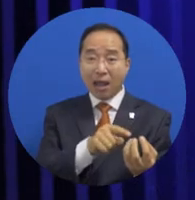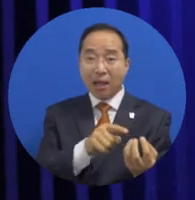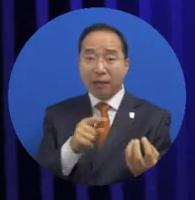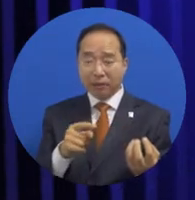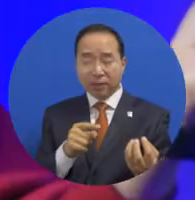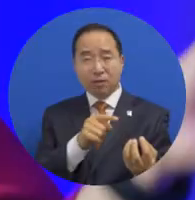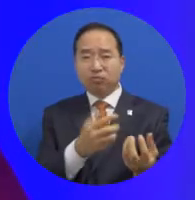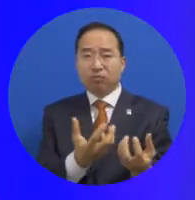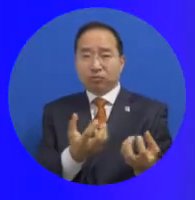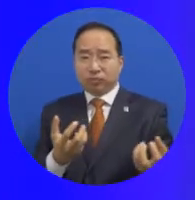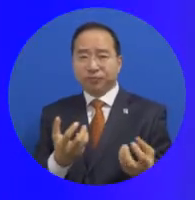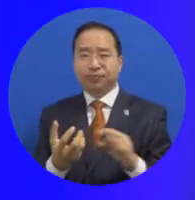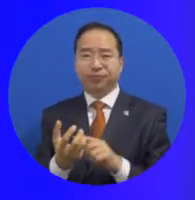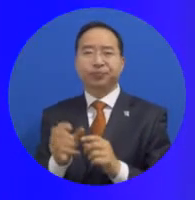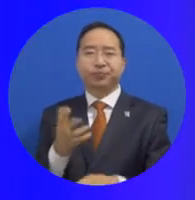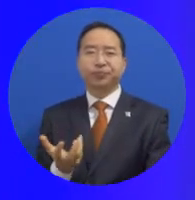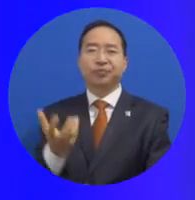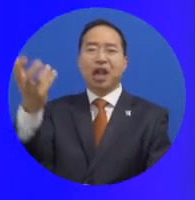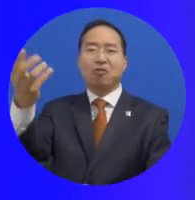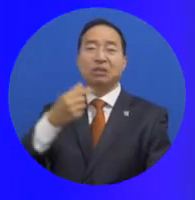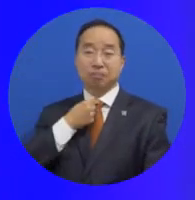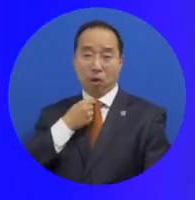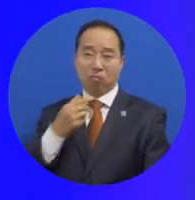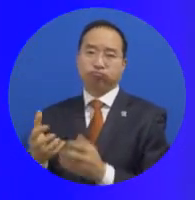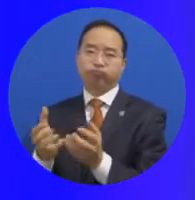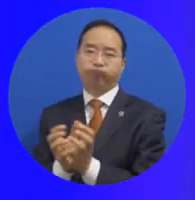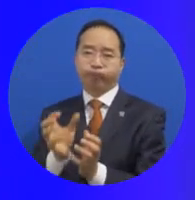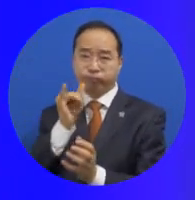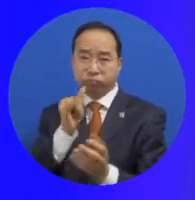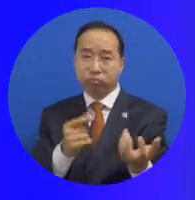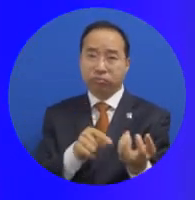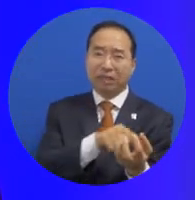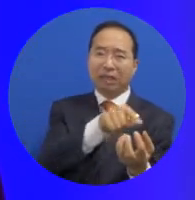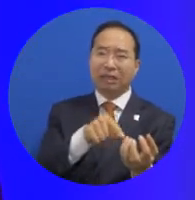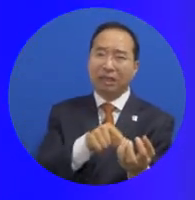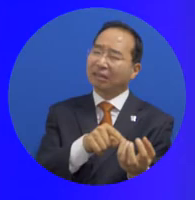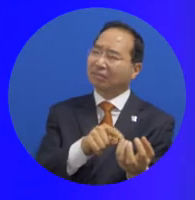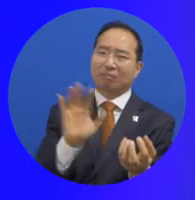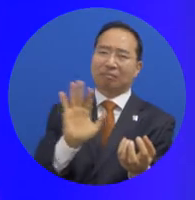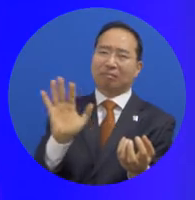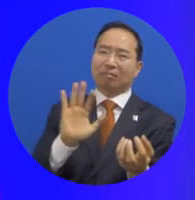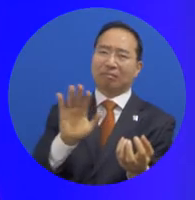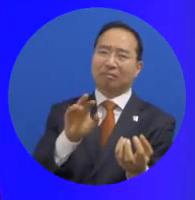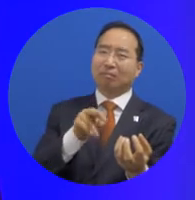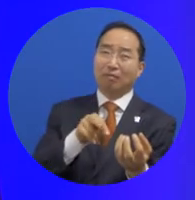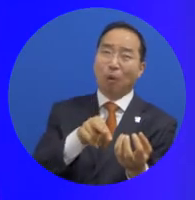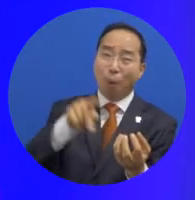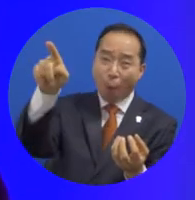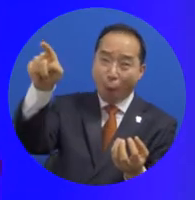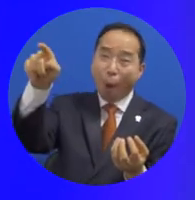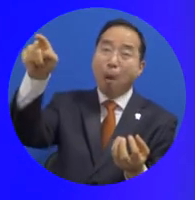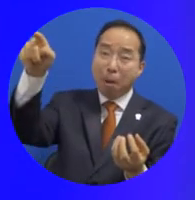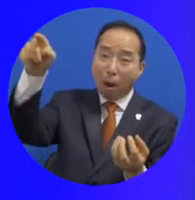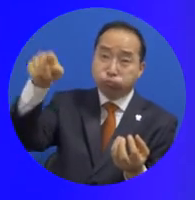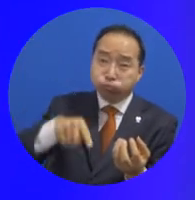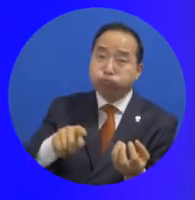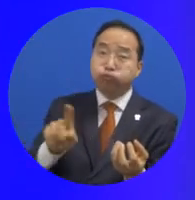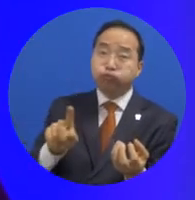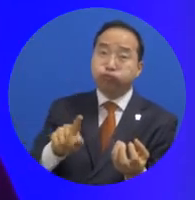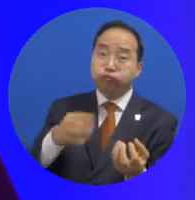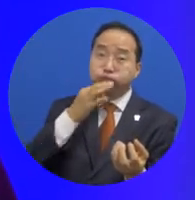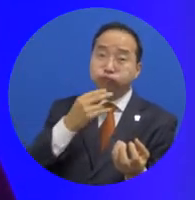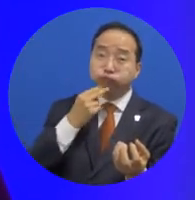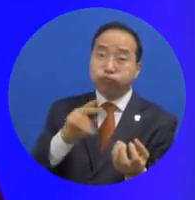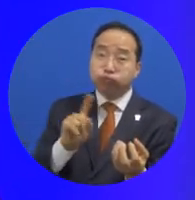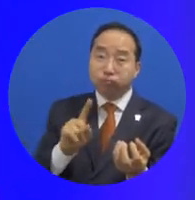싶어 올라갈 거야 하는 파와 나머지 반은 야 산에 금방 내려올 걸 왜 올라가 하는 배가 이렇게